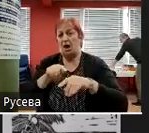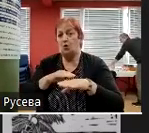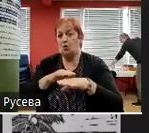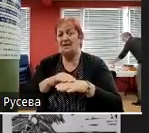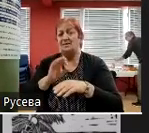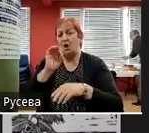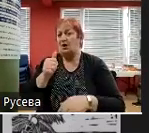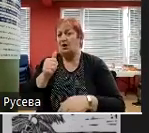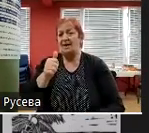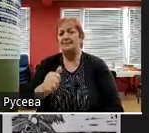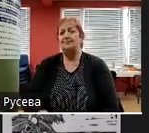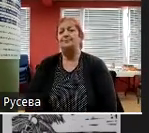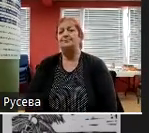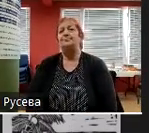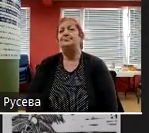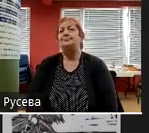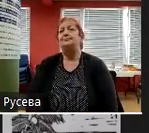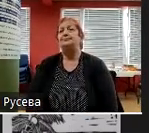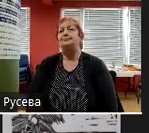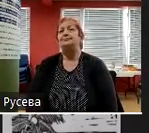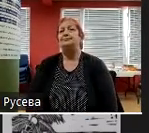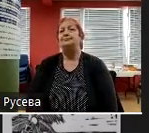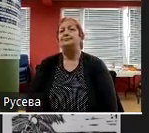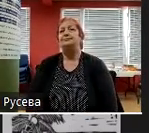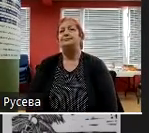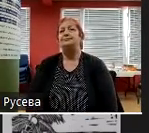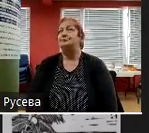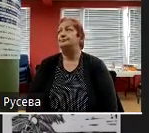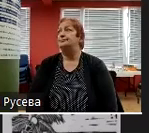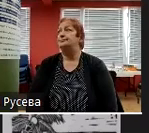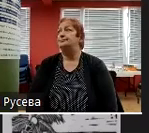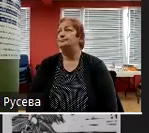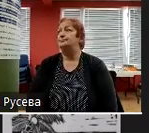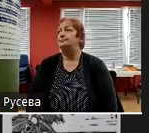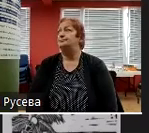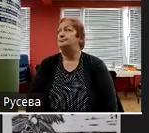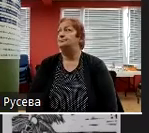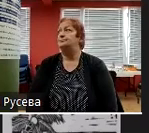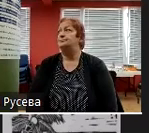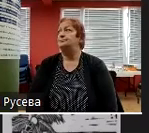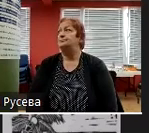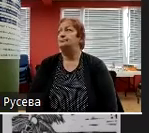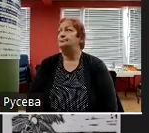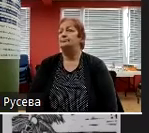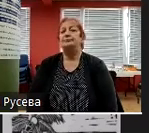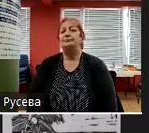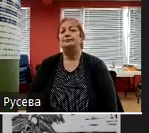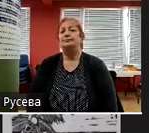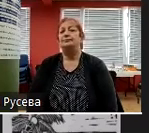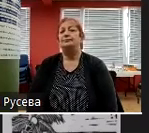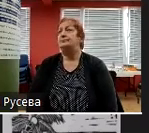Okay. Thank you very much. And that's it for today. Thank you so